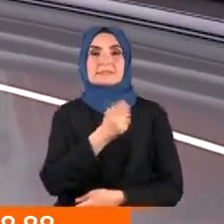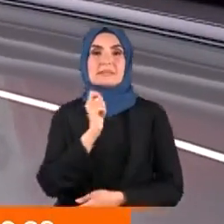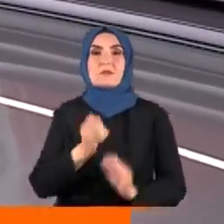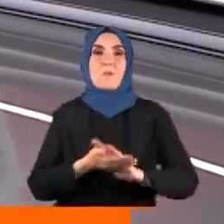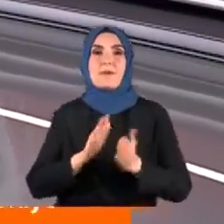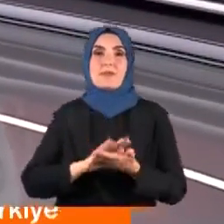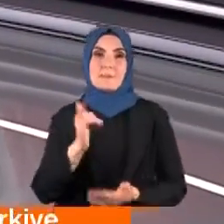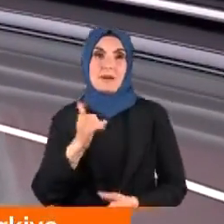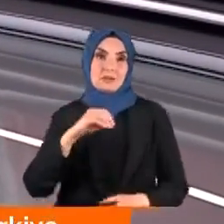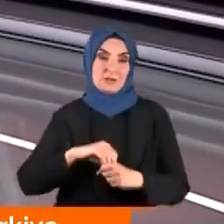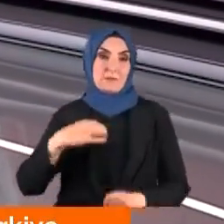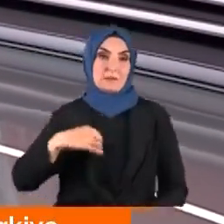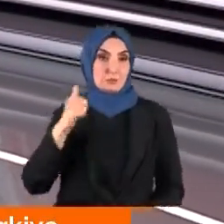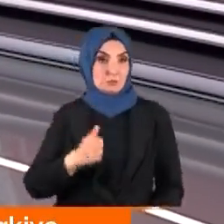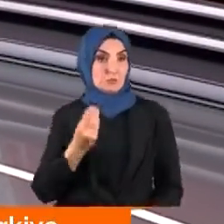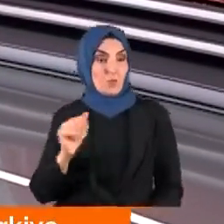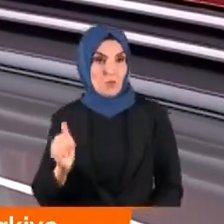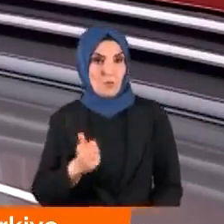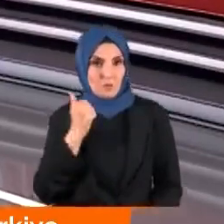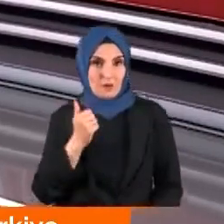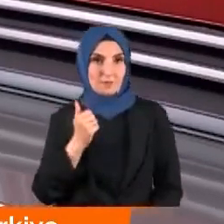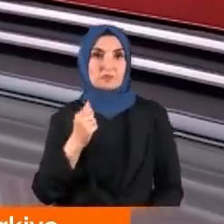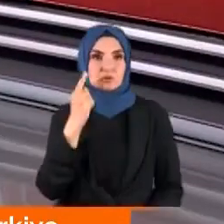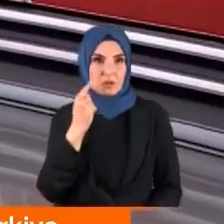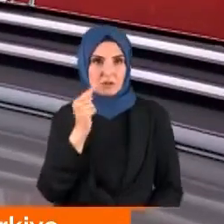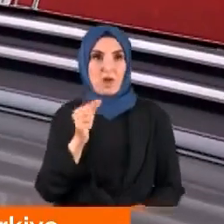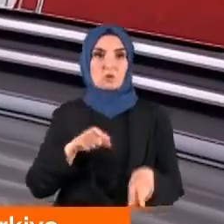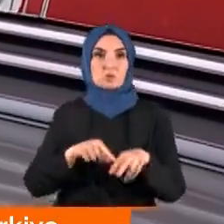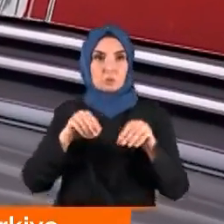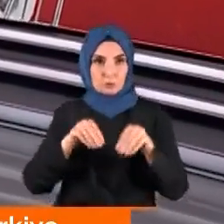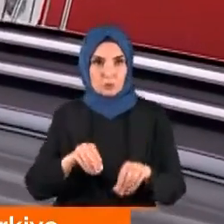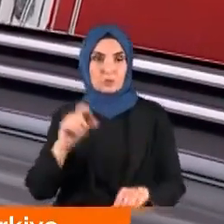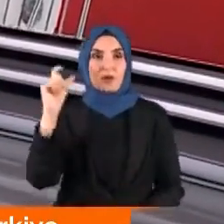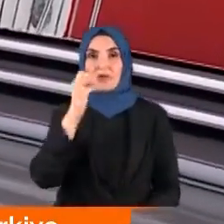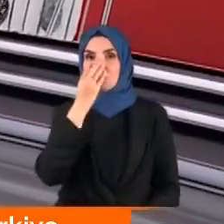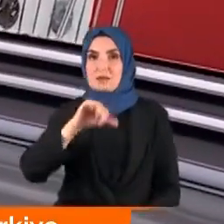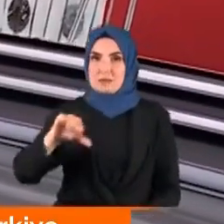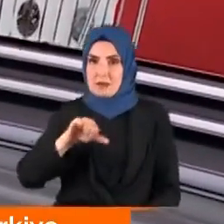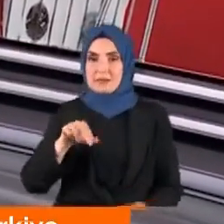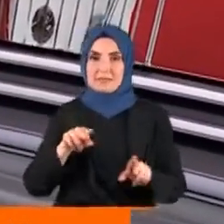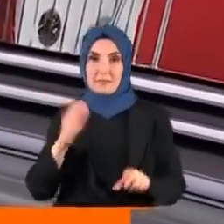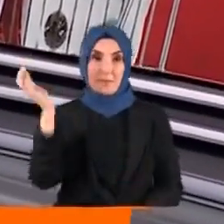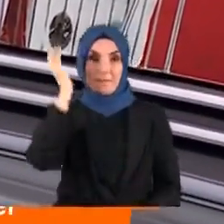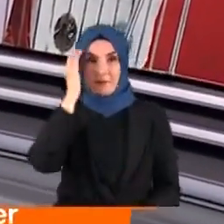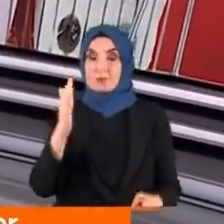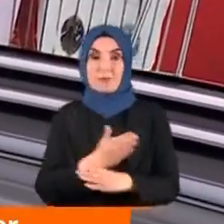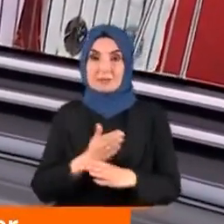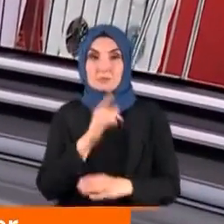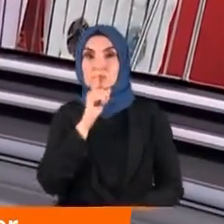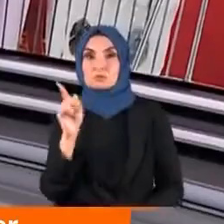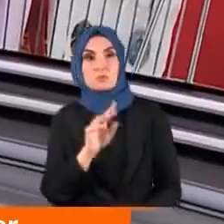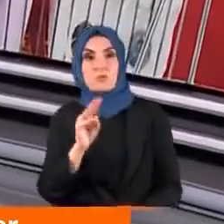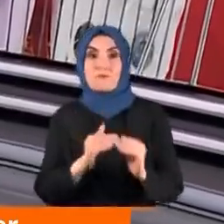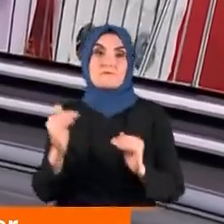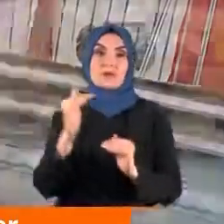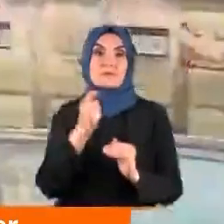gün. Çünkü şeker, un, ayçiçek yağı, yumurta gibi temel gıda ürünlerinde %30'un üzerinde bir indirim olması bekleniyor. İşte ayrıntılar.